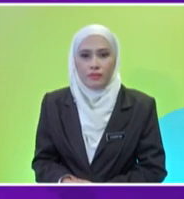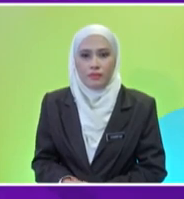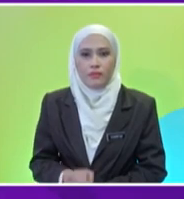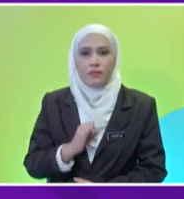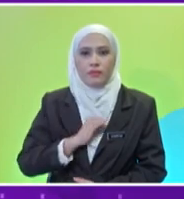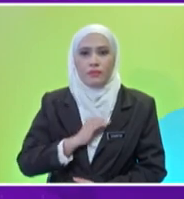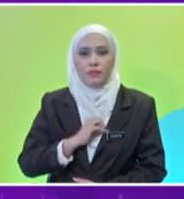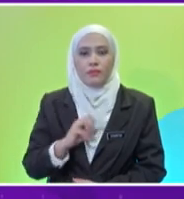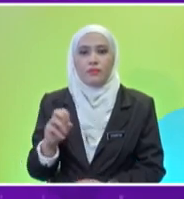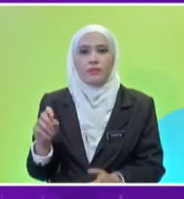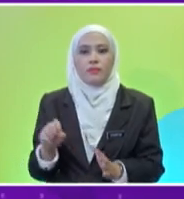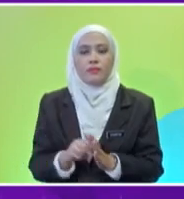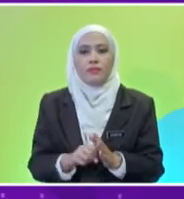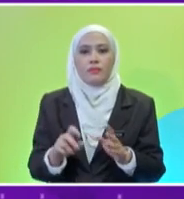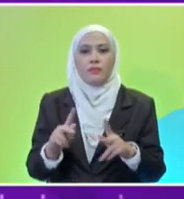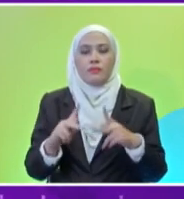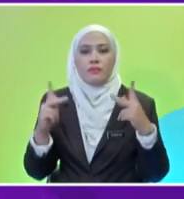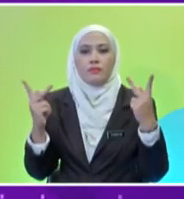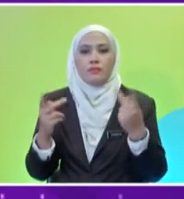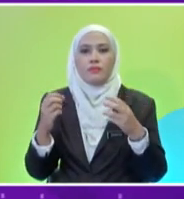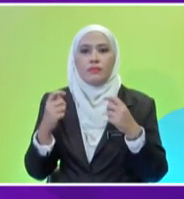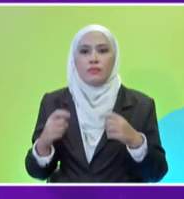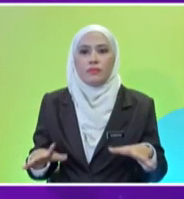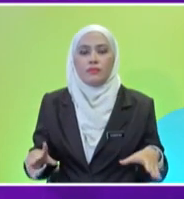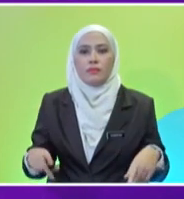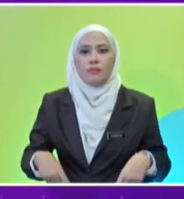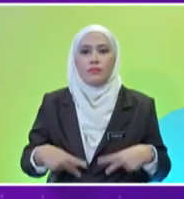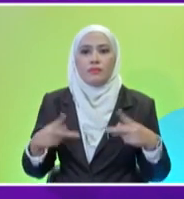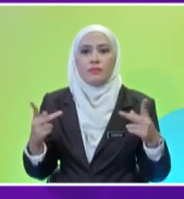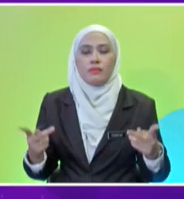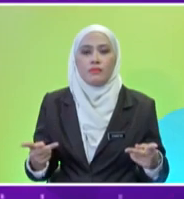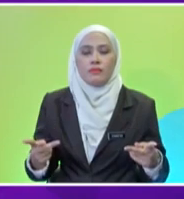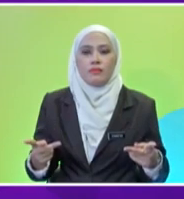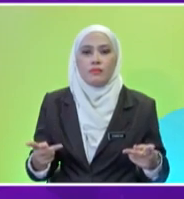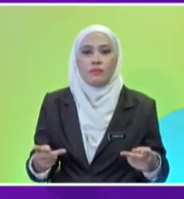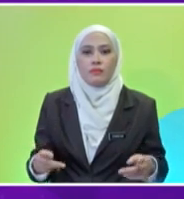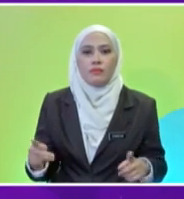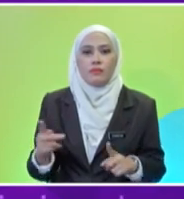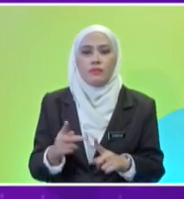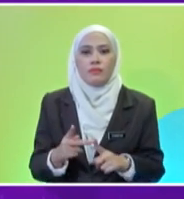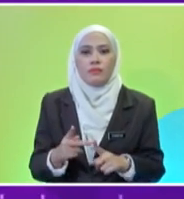saya sekeluarga telah pergi ke rumah panjang pada tahun depan